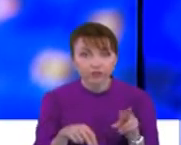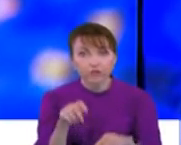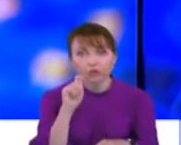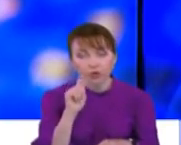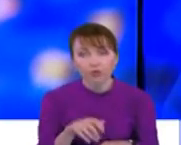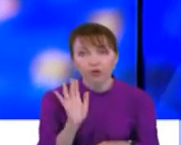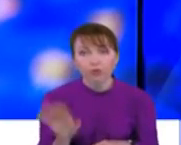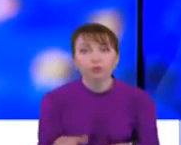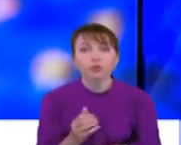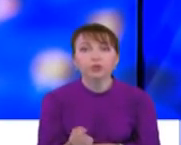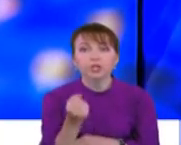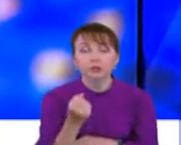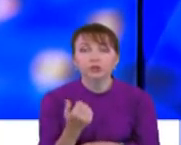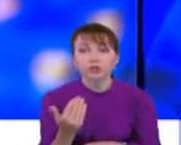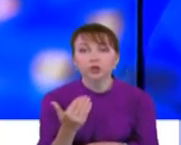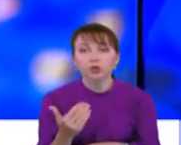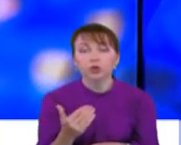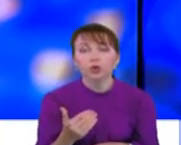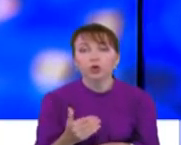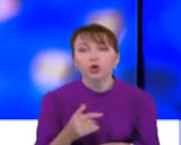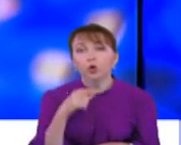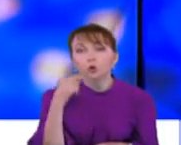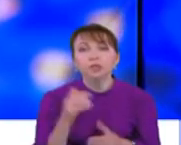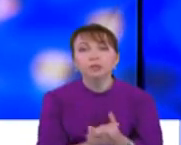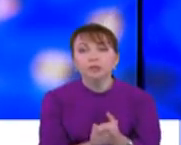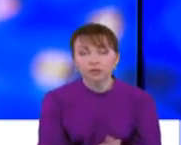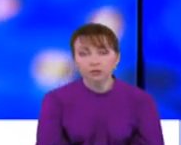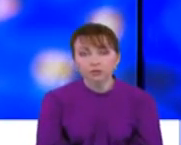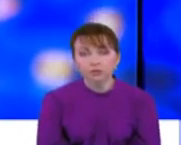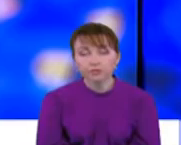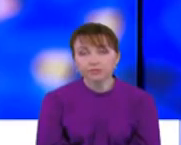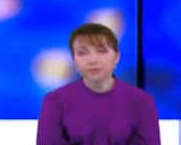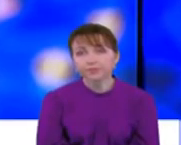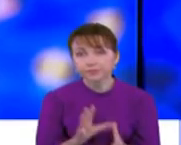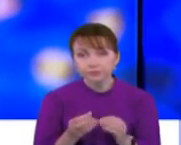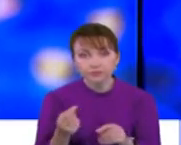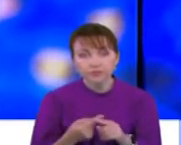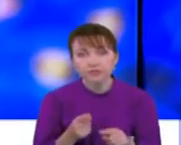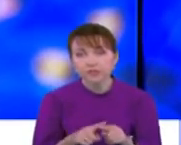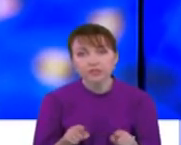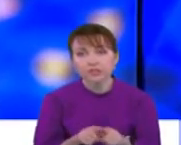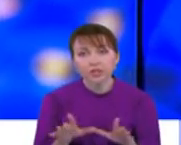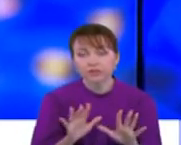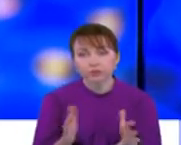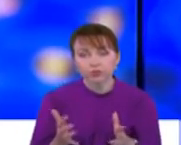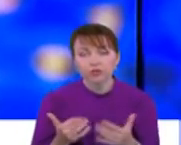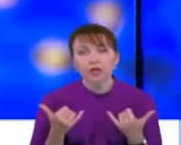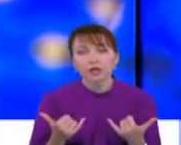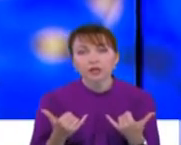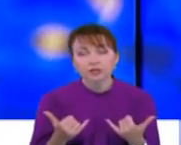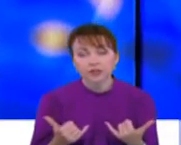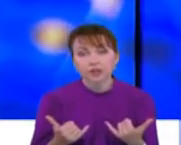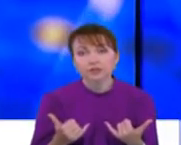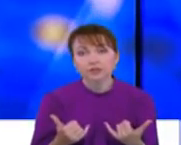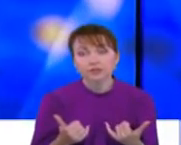Україні будуть підтримувати його російський мір. От, і все це не так відбулося. Ну, от зараз вони